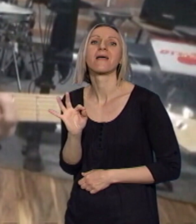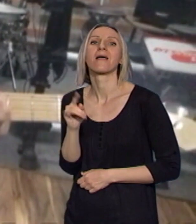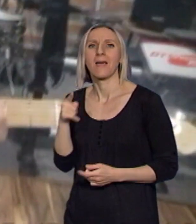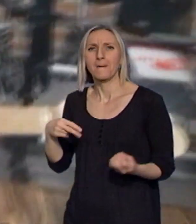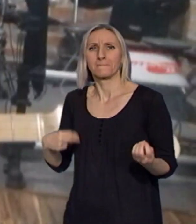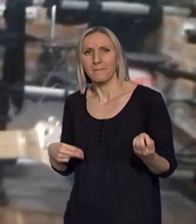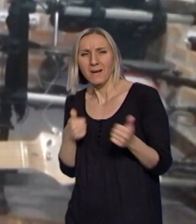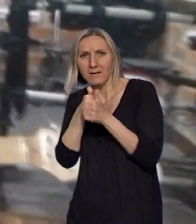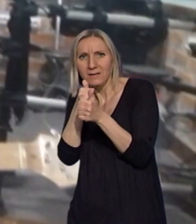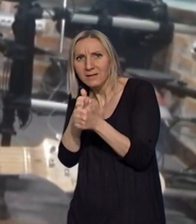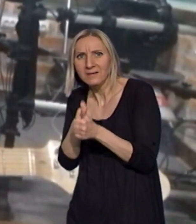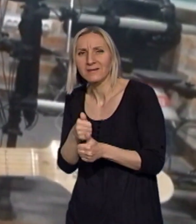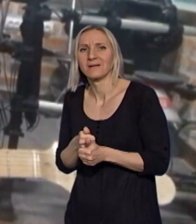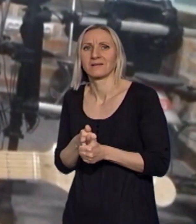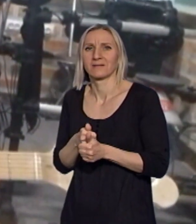D,